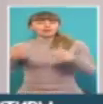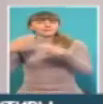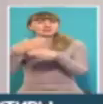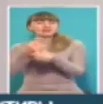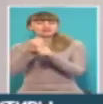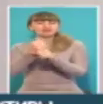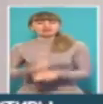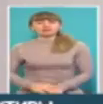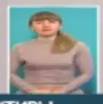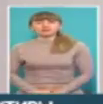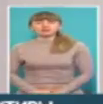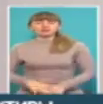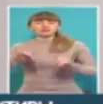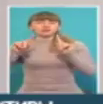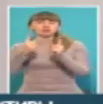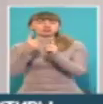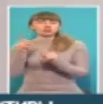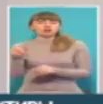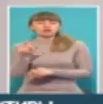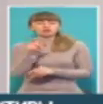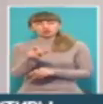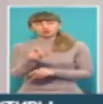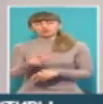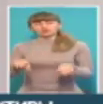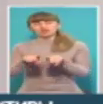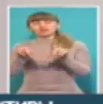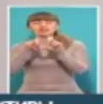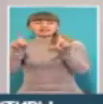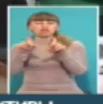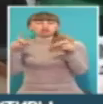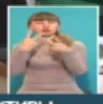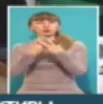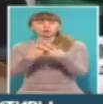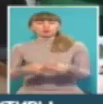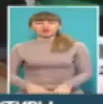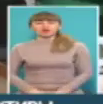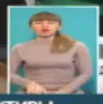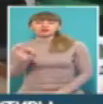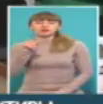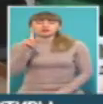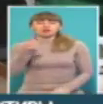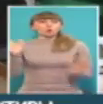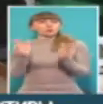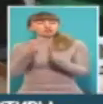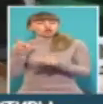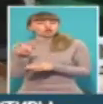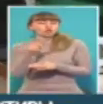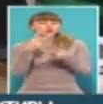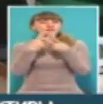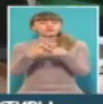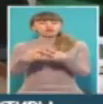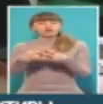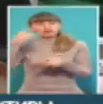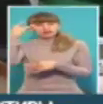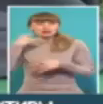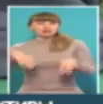минимизировать, да, содержание людей в таких закрытых учреждениях. Из-за уменьшения тюремного населения в стране уже закрыты